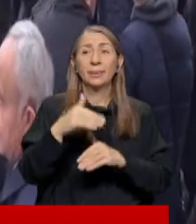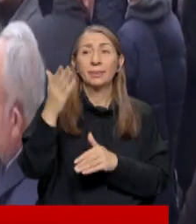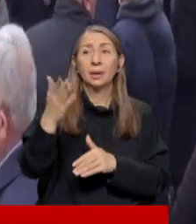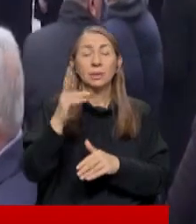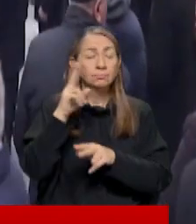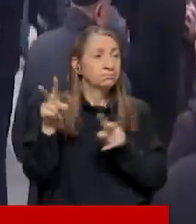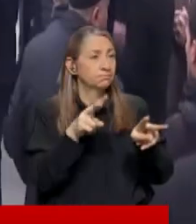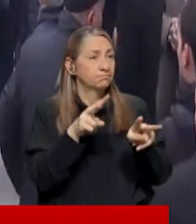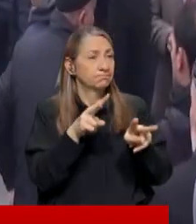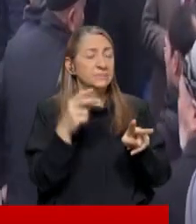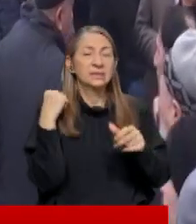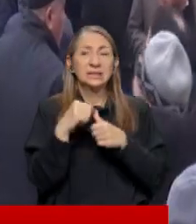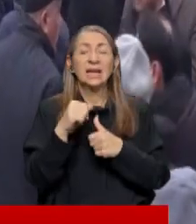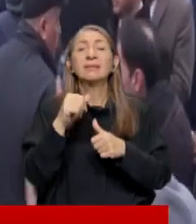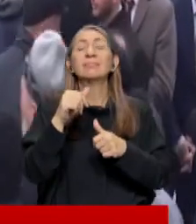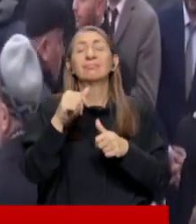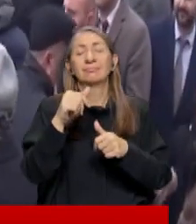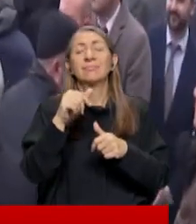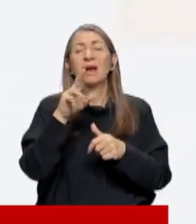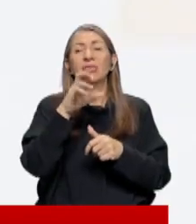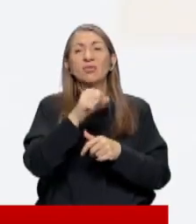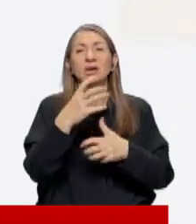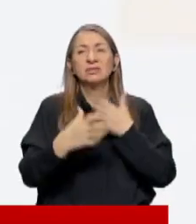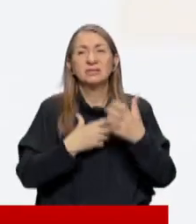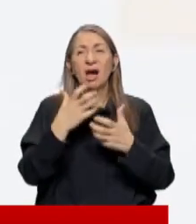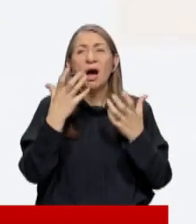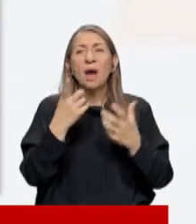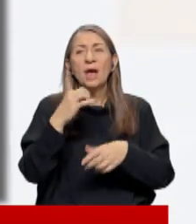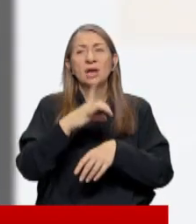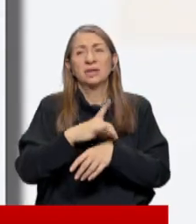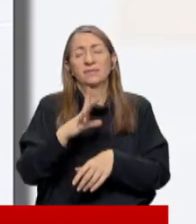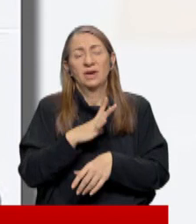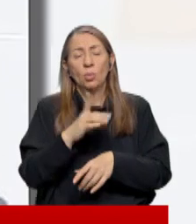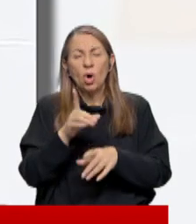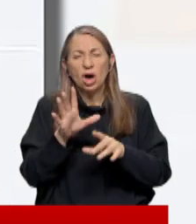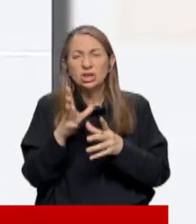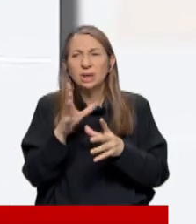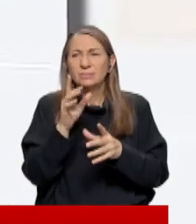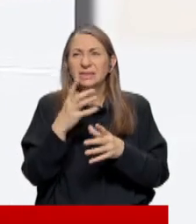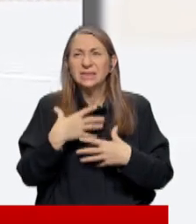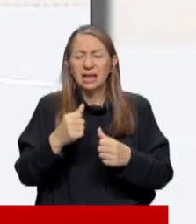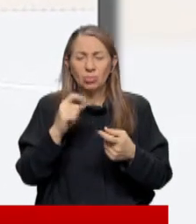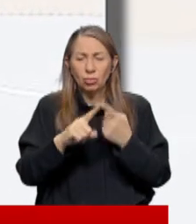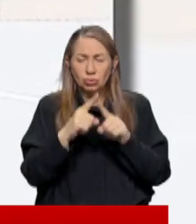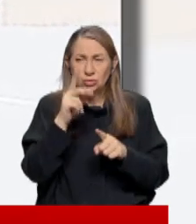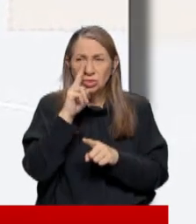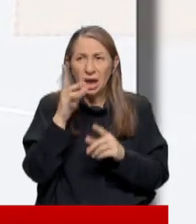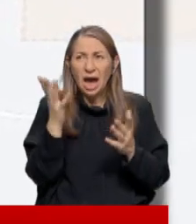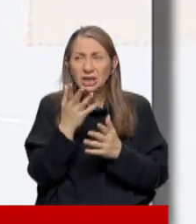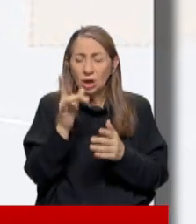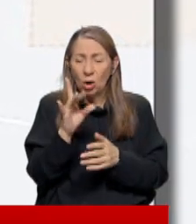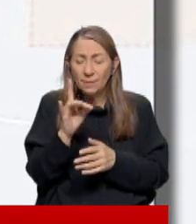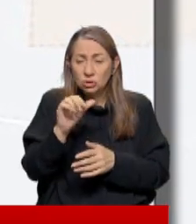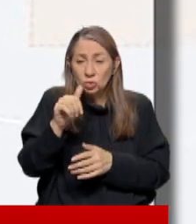gözler Yeniden randevu çilesine çevrildi ağır bir hastalık geçiriyorum bu acayip sağlık politikası sonucu ancak